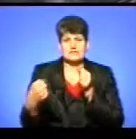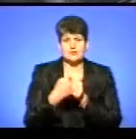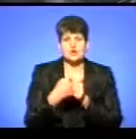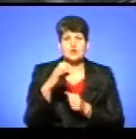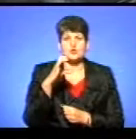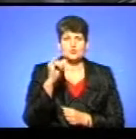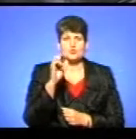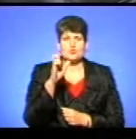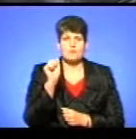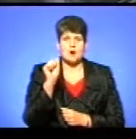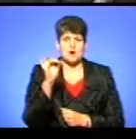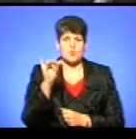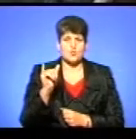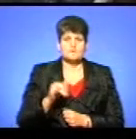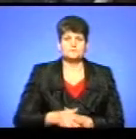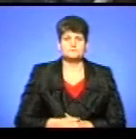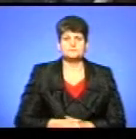«Субару».